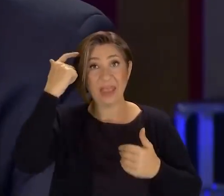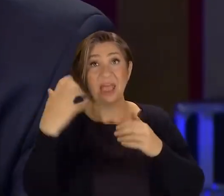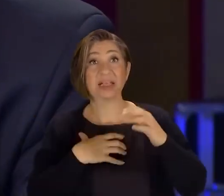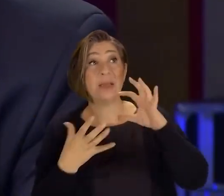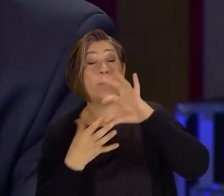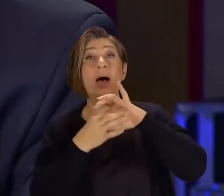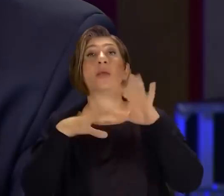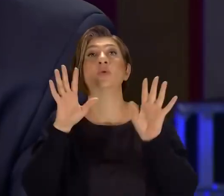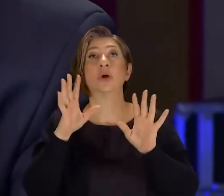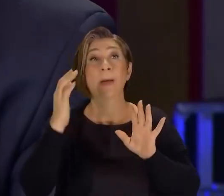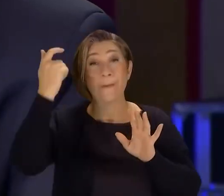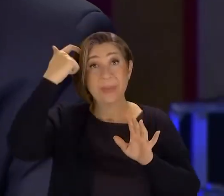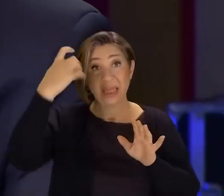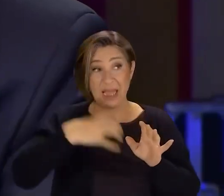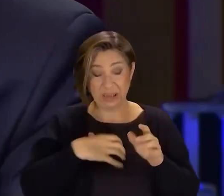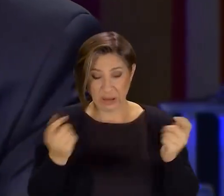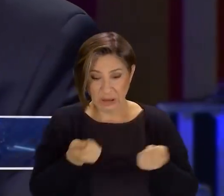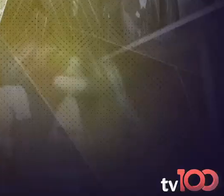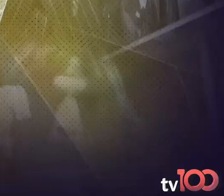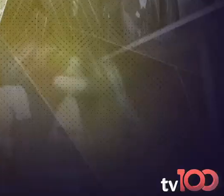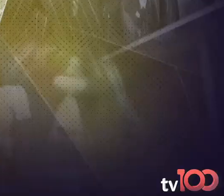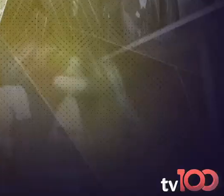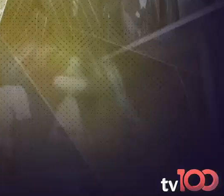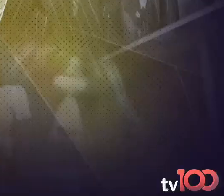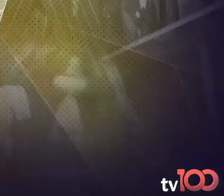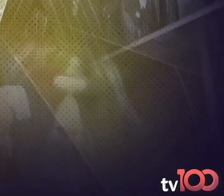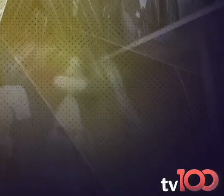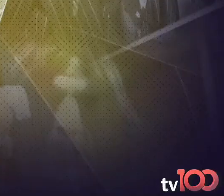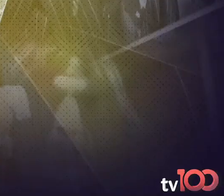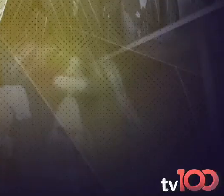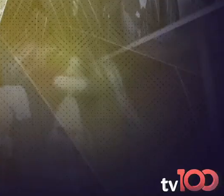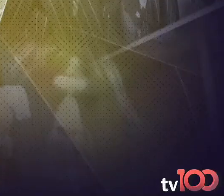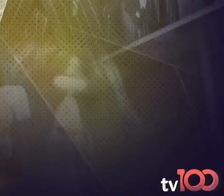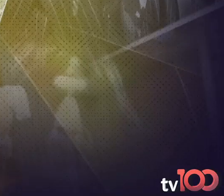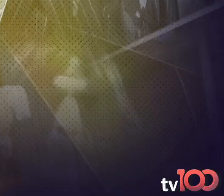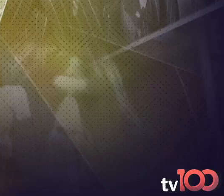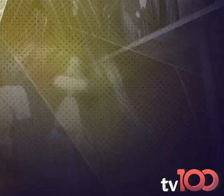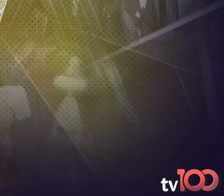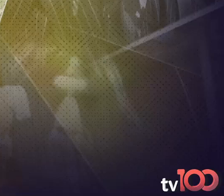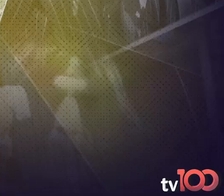bağlamıyoruz. Beynin kendi çalışmasına bağlamıyoruz.